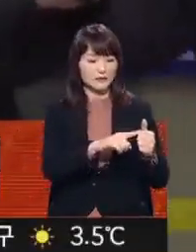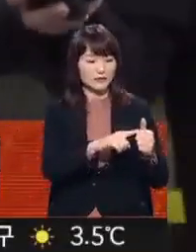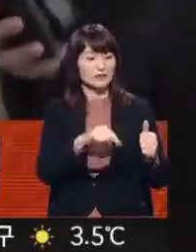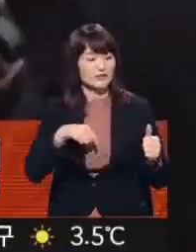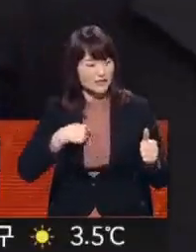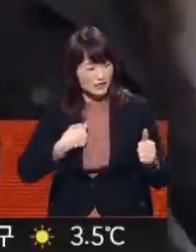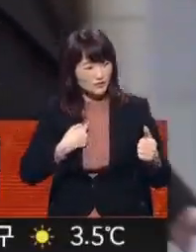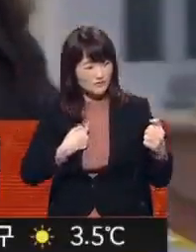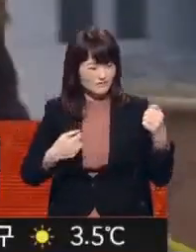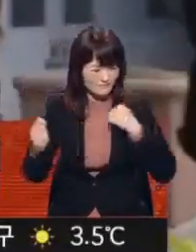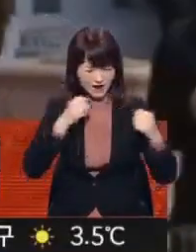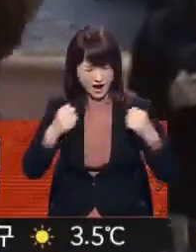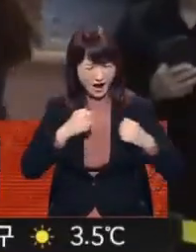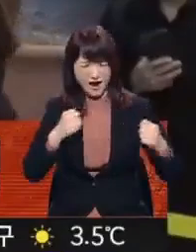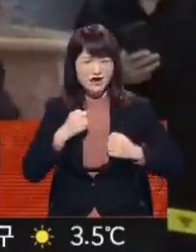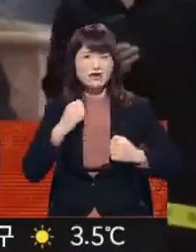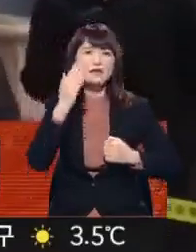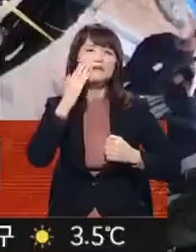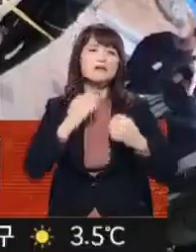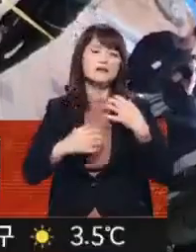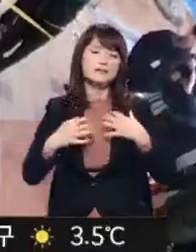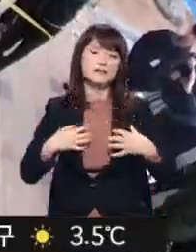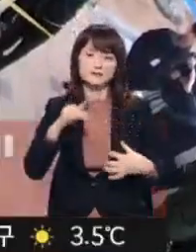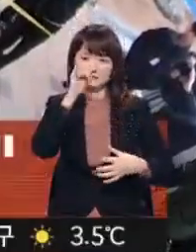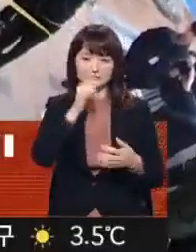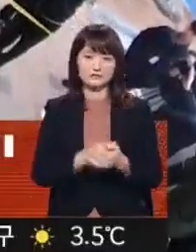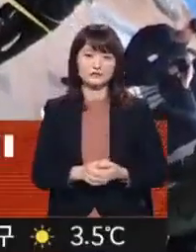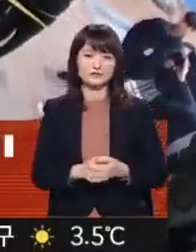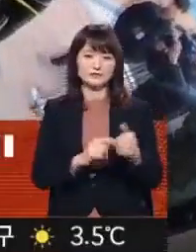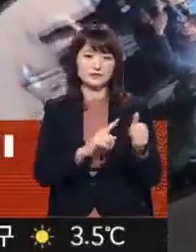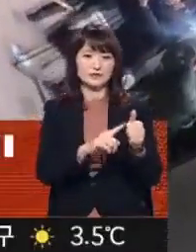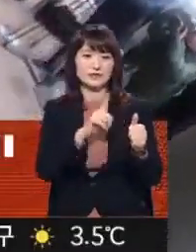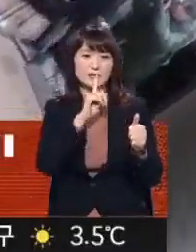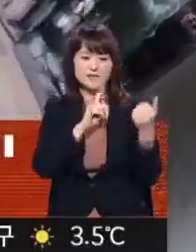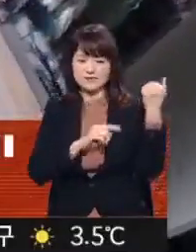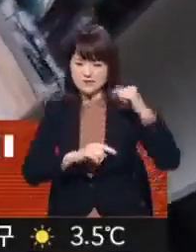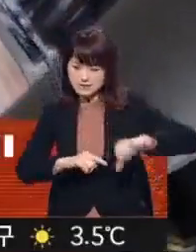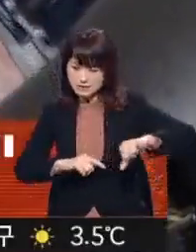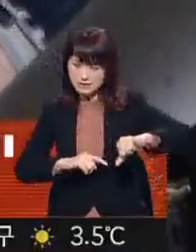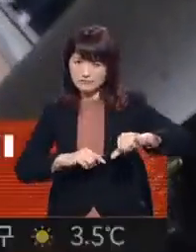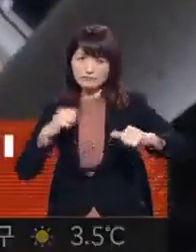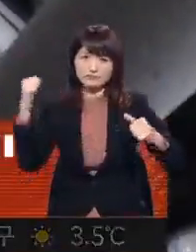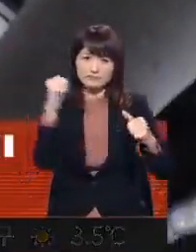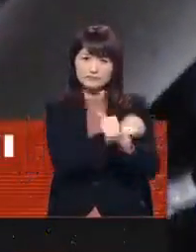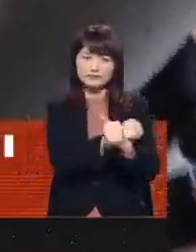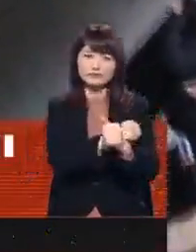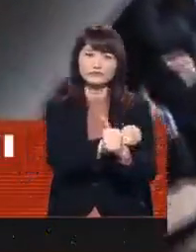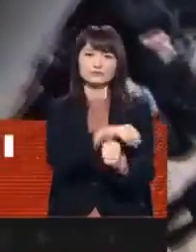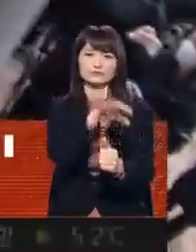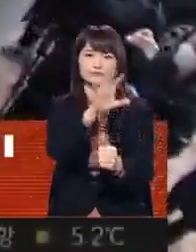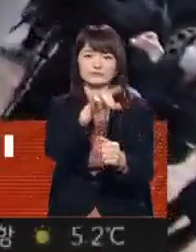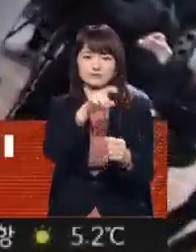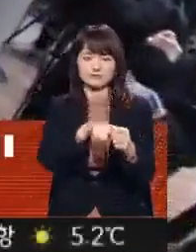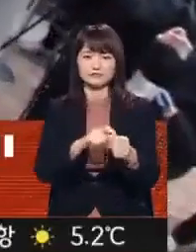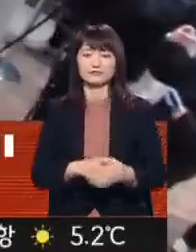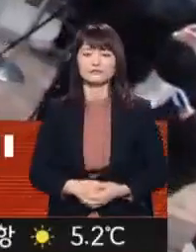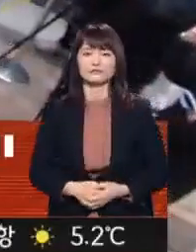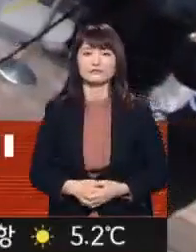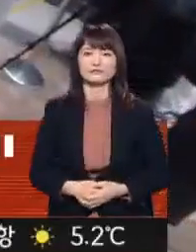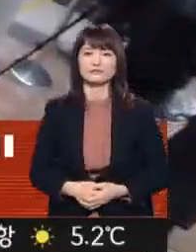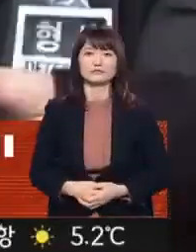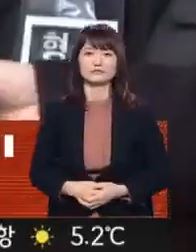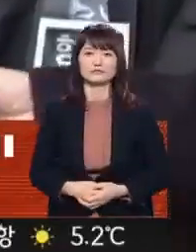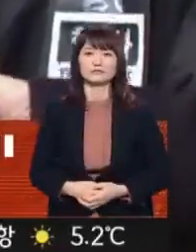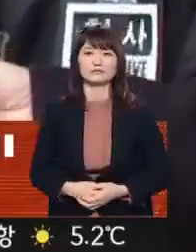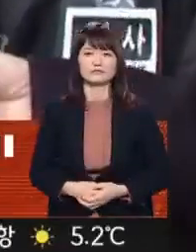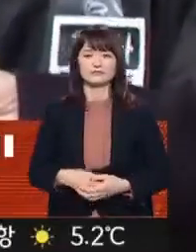그랬다가 이제 아이가 말을 듣지 않아 때렸 이것도 훈육 차원이었다고 주장을 했는데요 또 사고 당일날은 뭐 강한